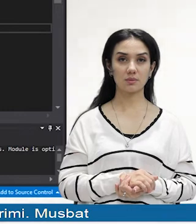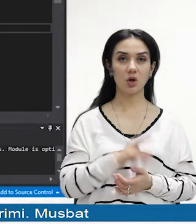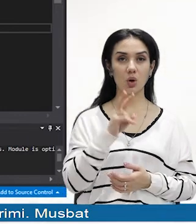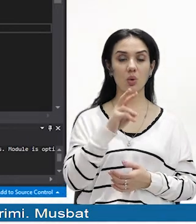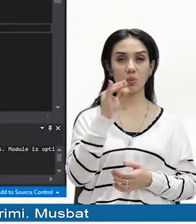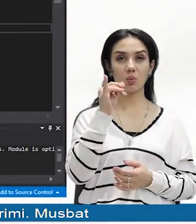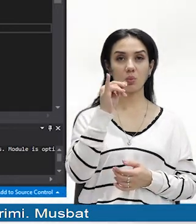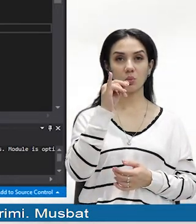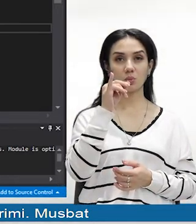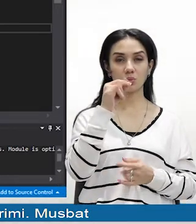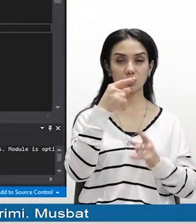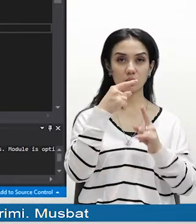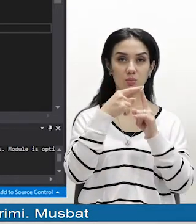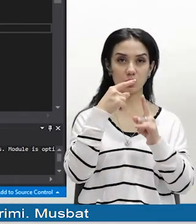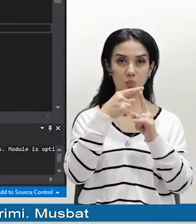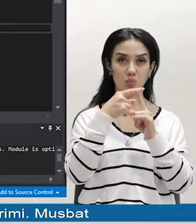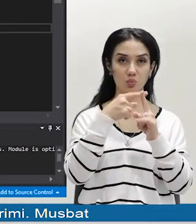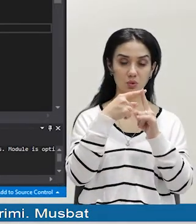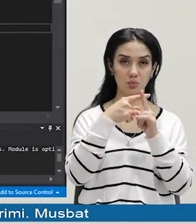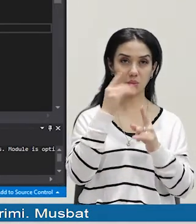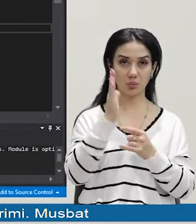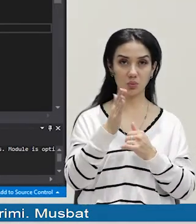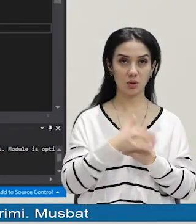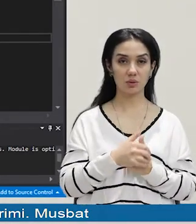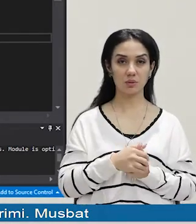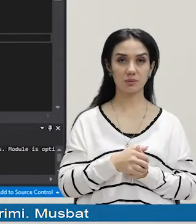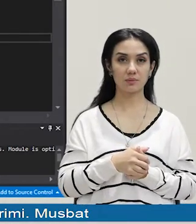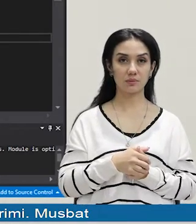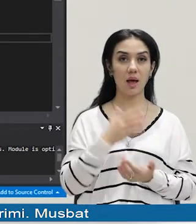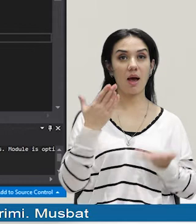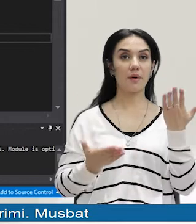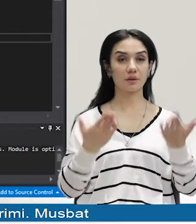Musbat. 0 dan katta bo'lsa musbat bo'ladi, to'g'rimi? Musbat.